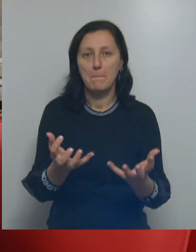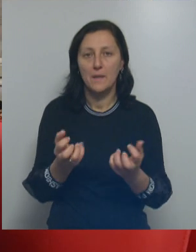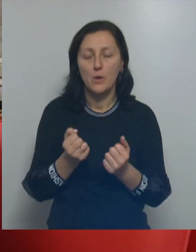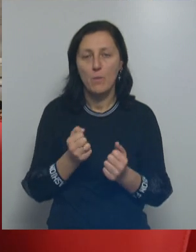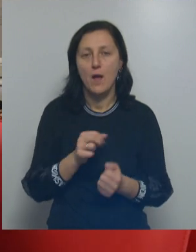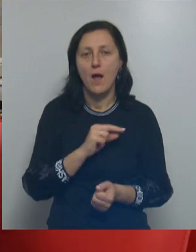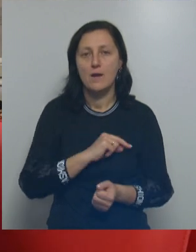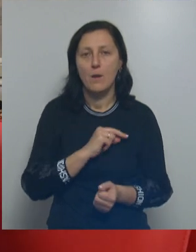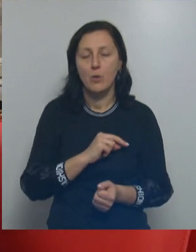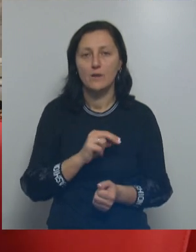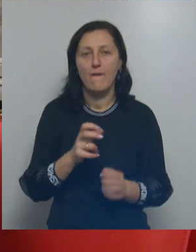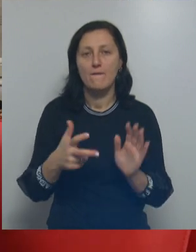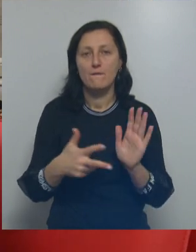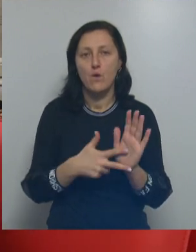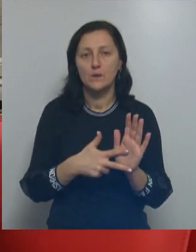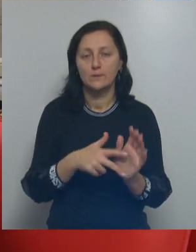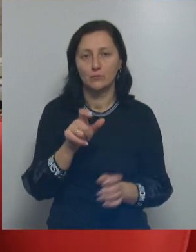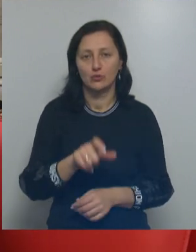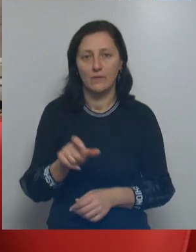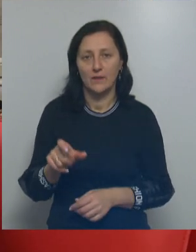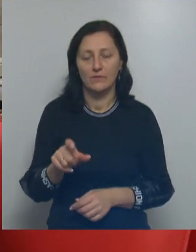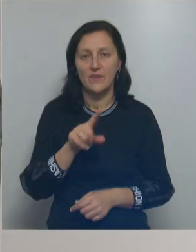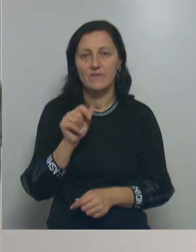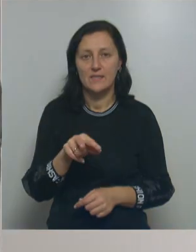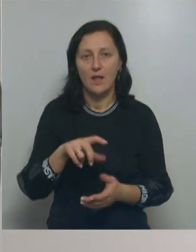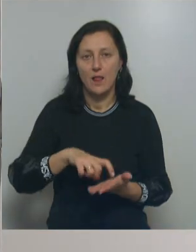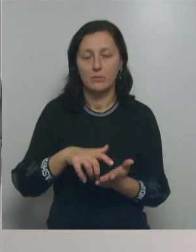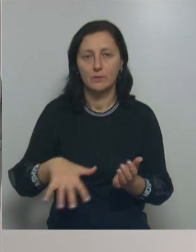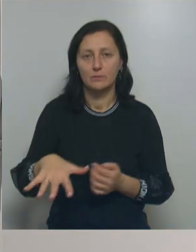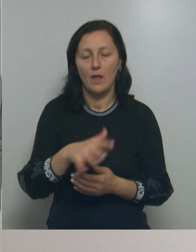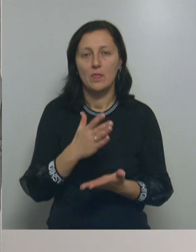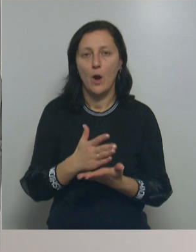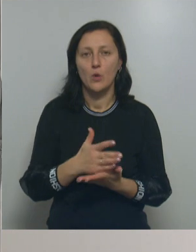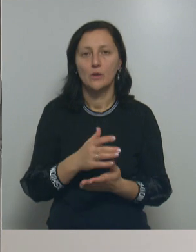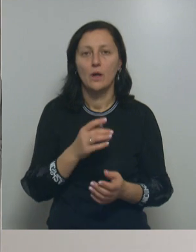с посетителями 8 операторов. В зале также всегда находятся